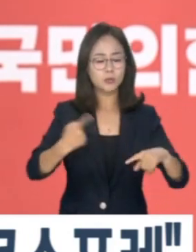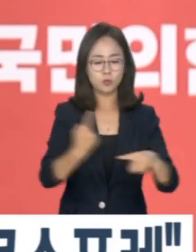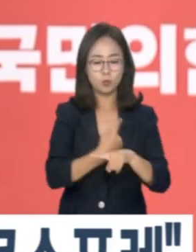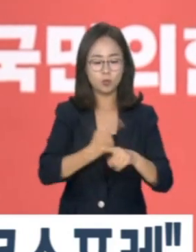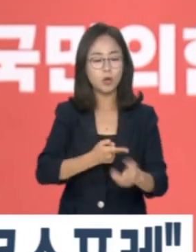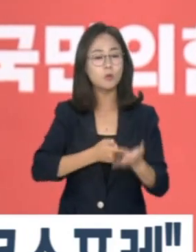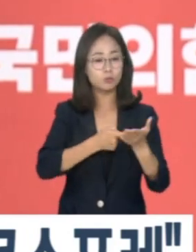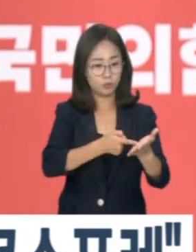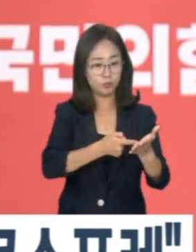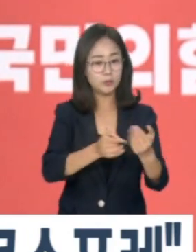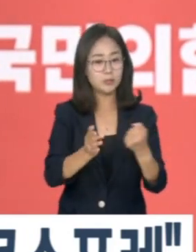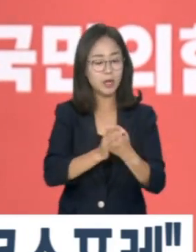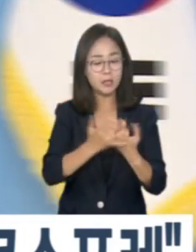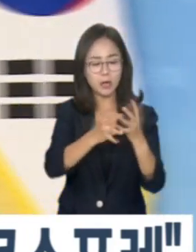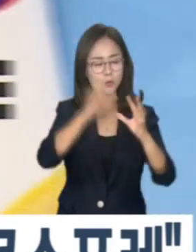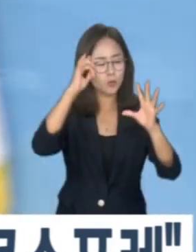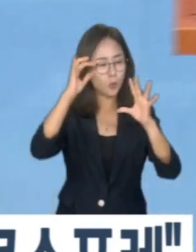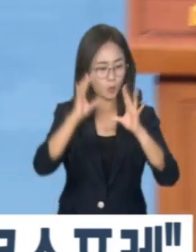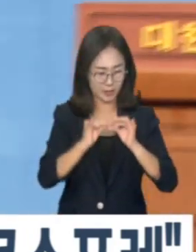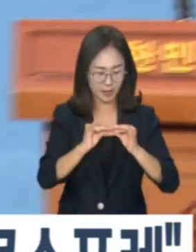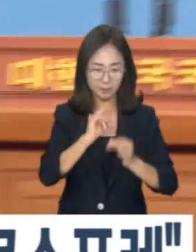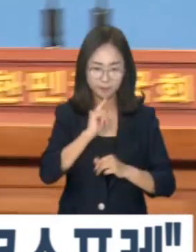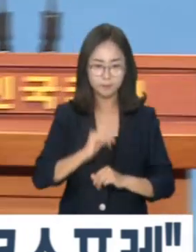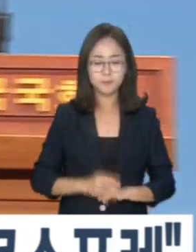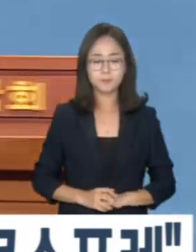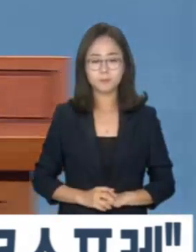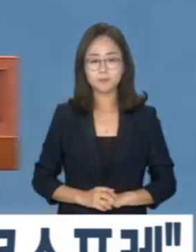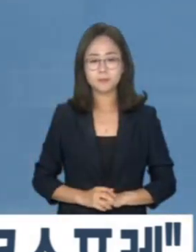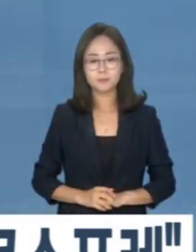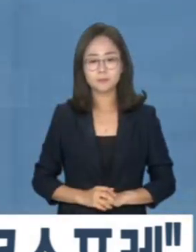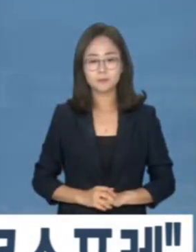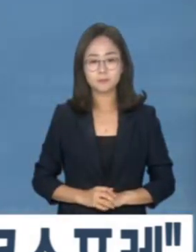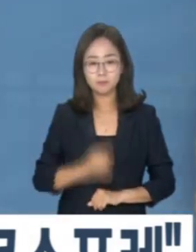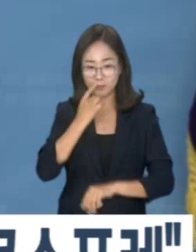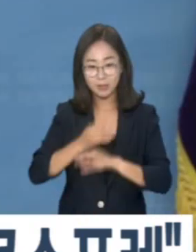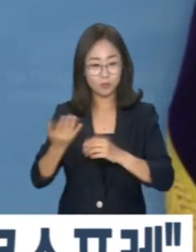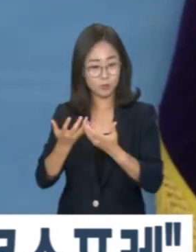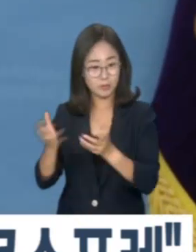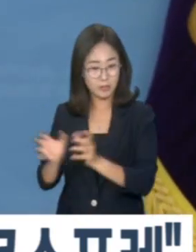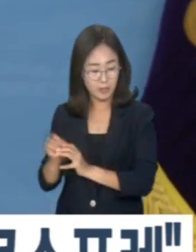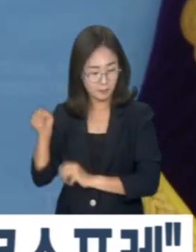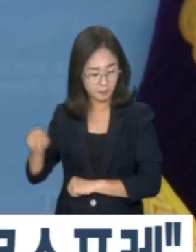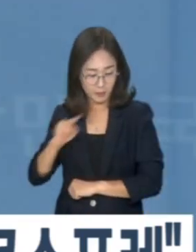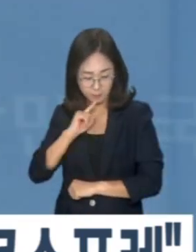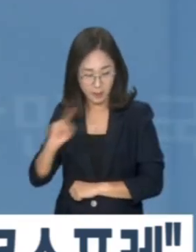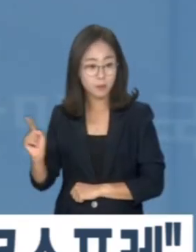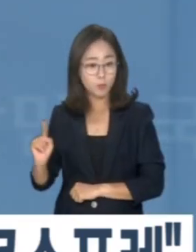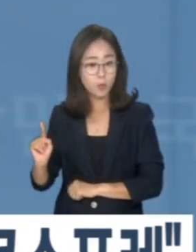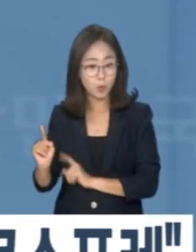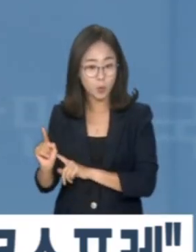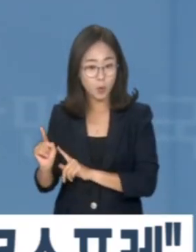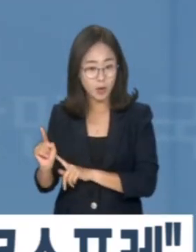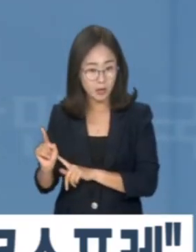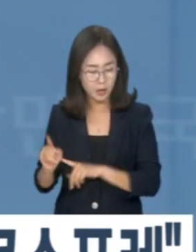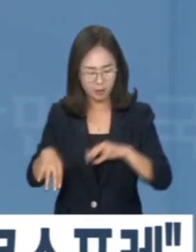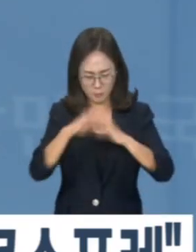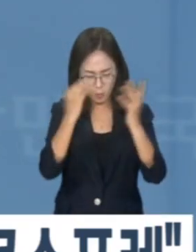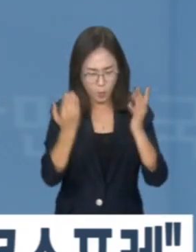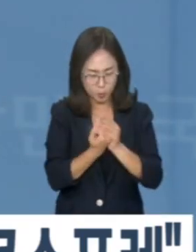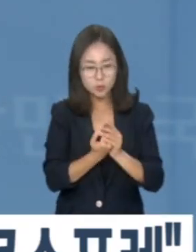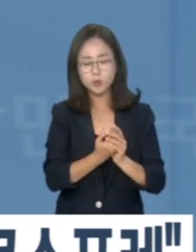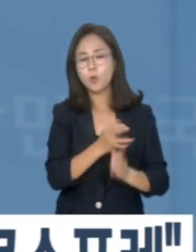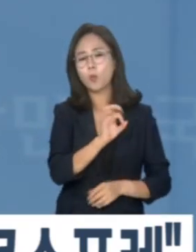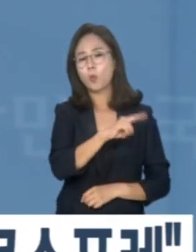수정 요구에 전임군수도 동의했다고 강조했습니다 반면 민주당 권칠생 수석 대변인은 모두